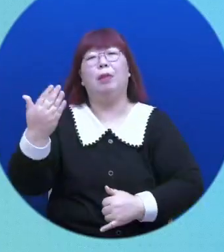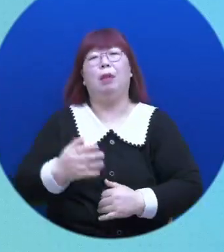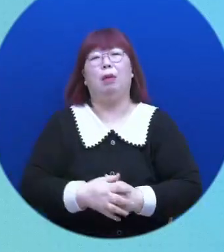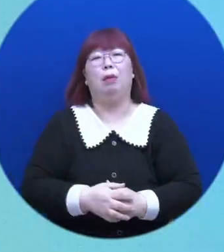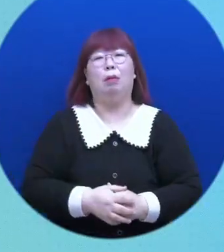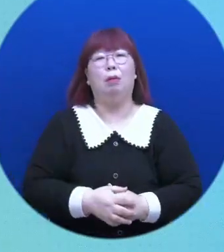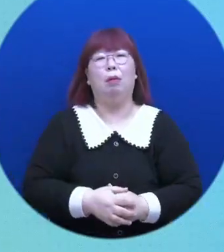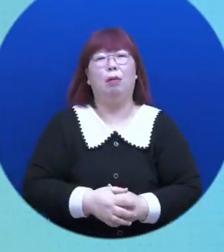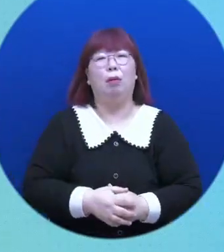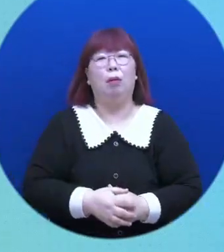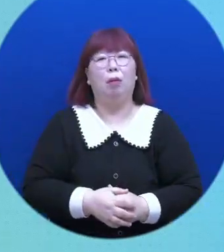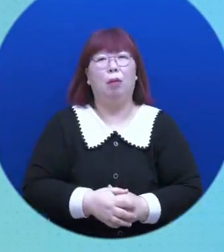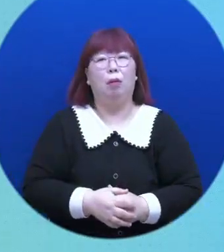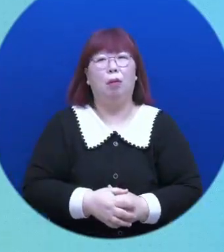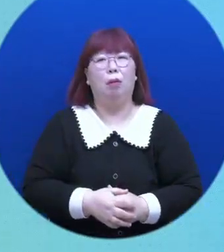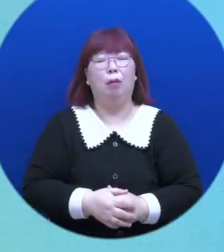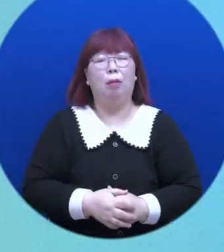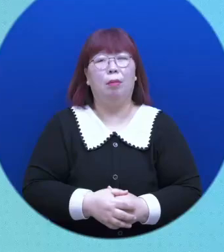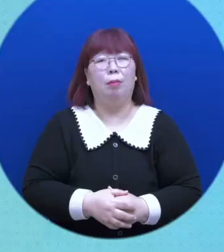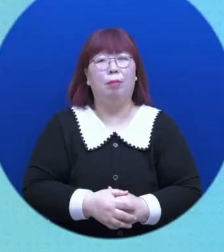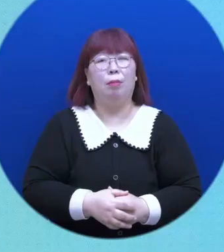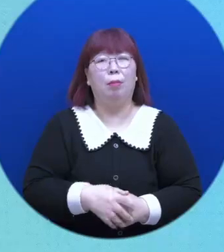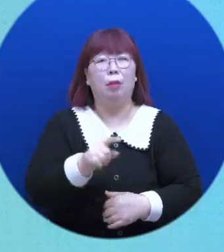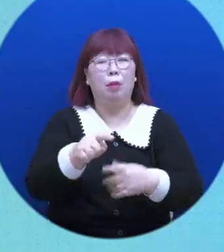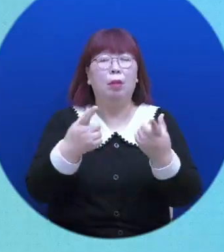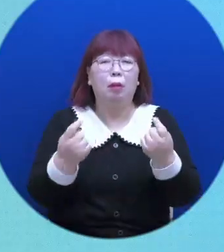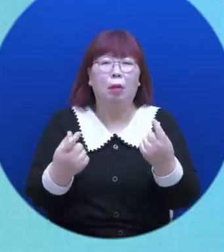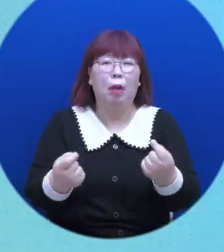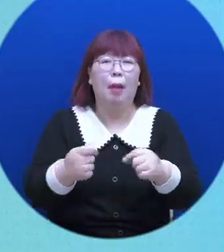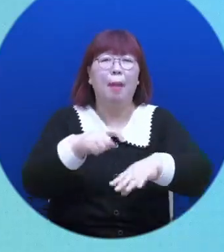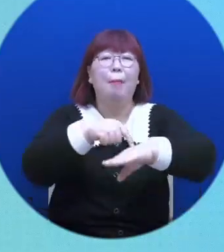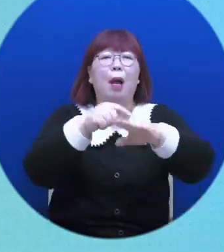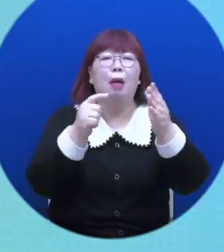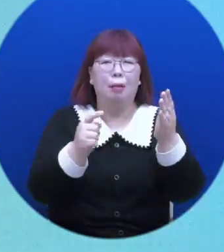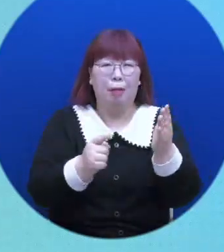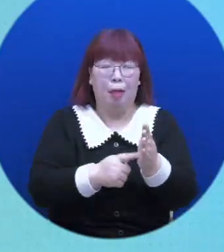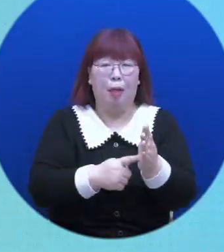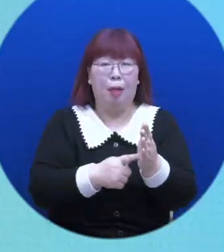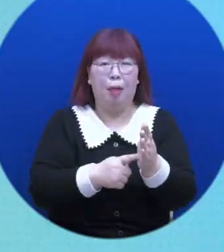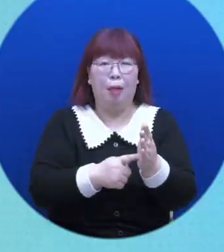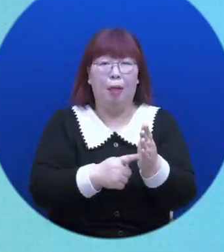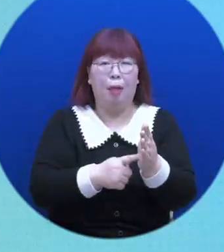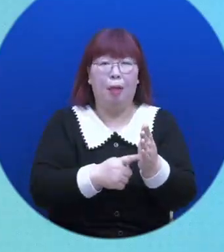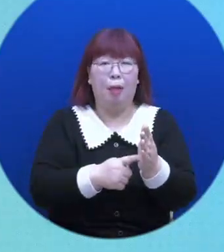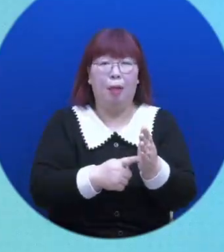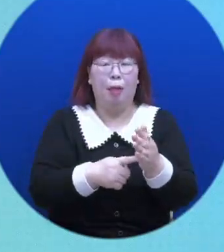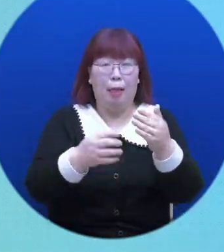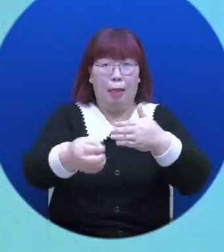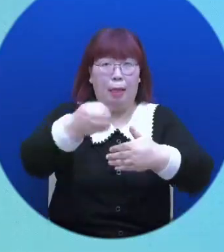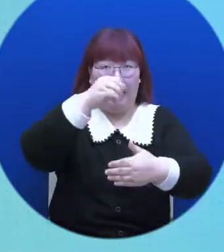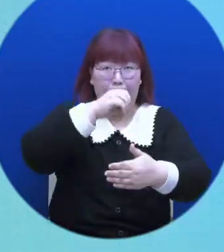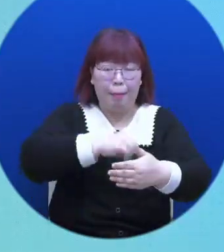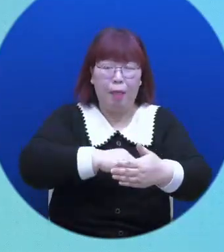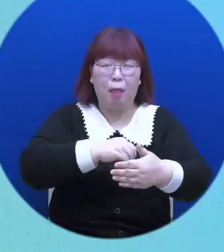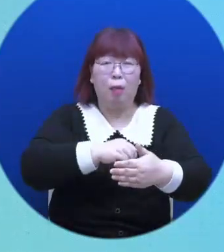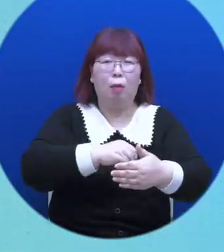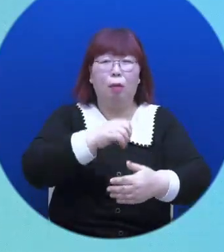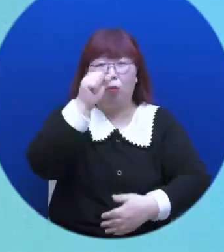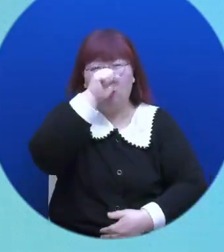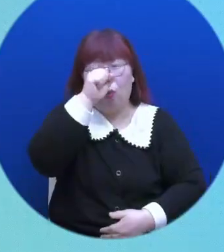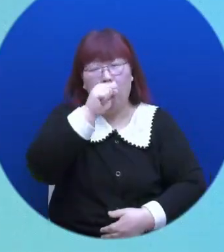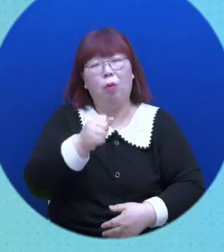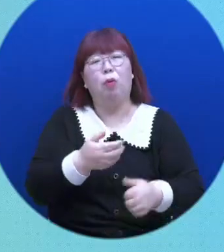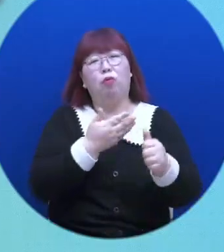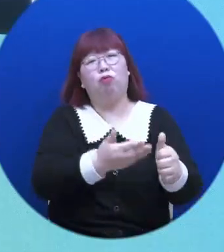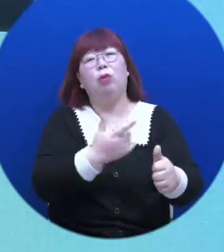곧 저와 여러분을 불러서 그 마음에 뭐다? 담기는 좋은 것을 주기를 원하는